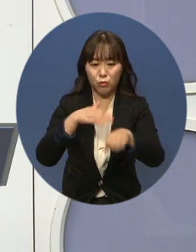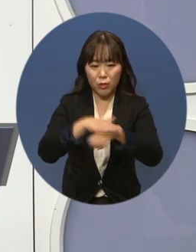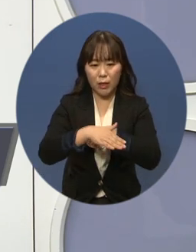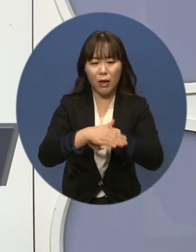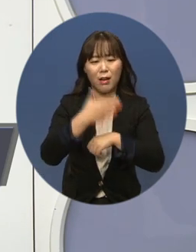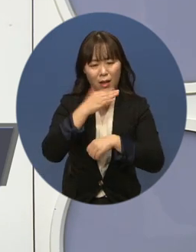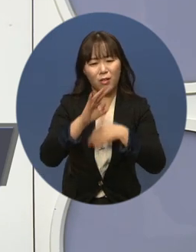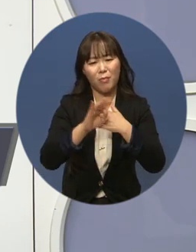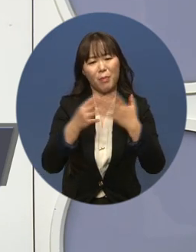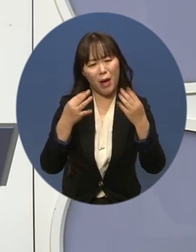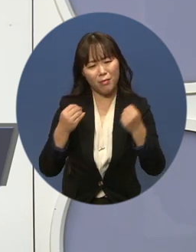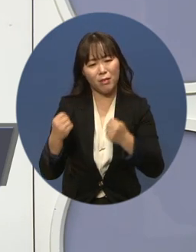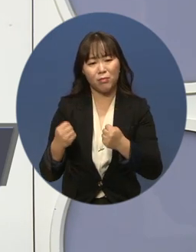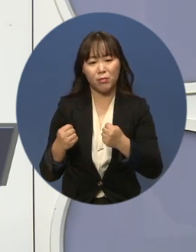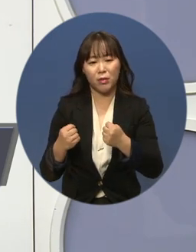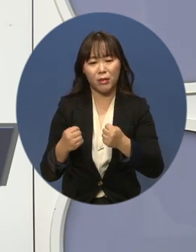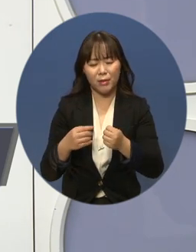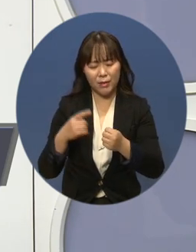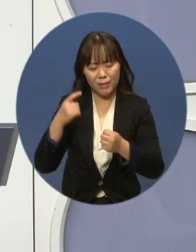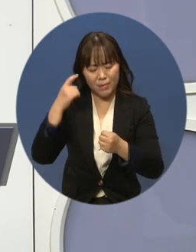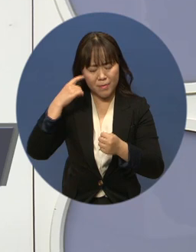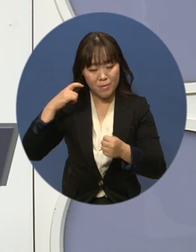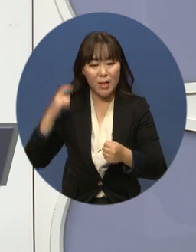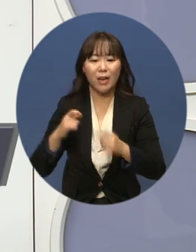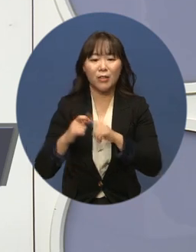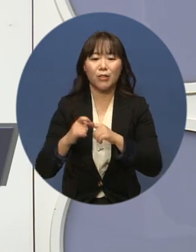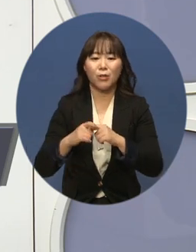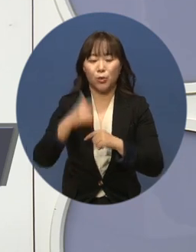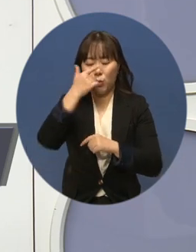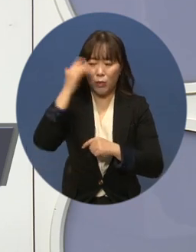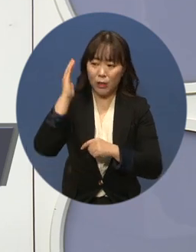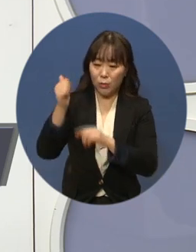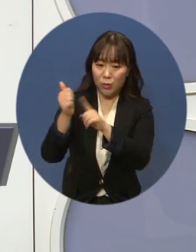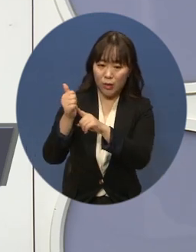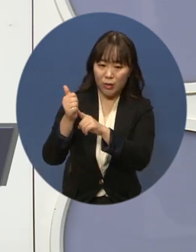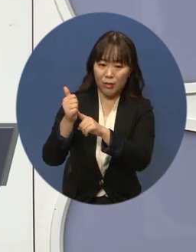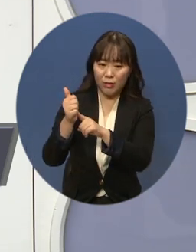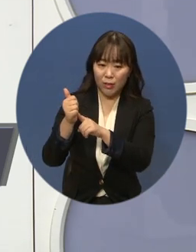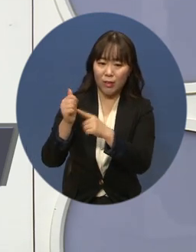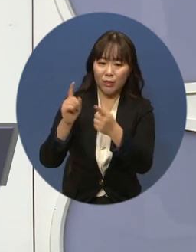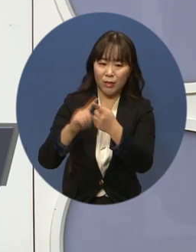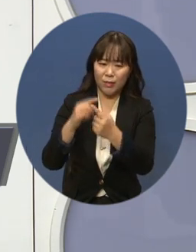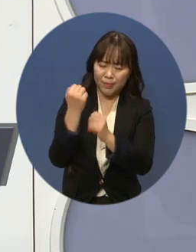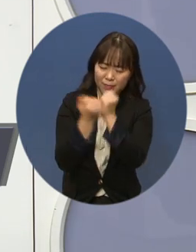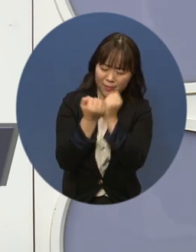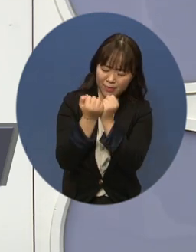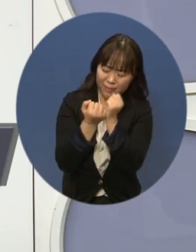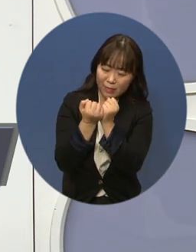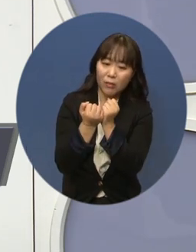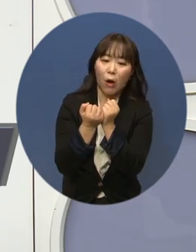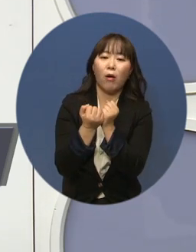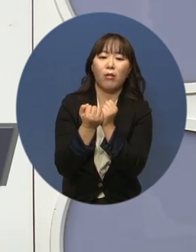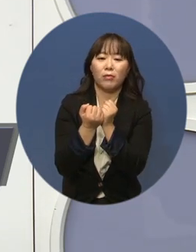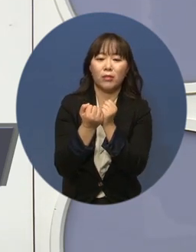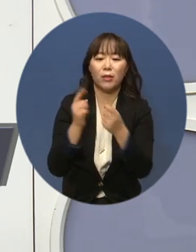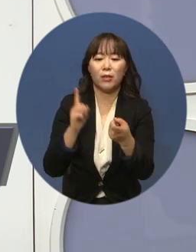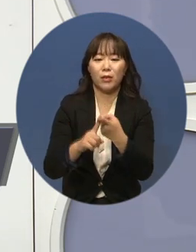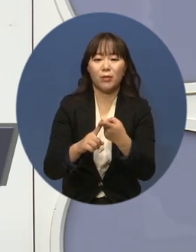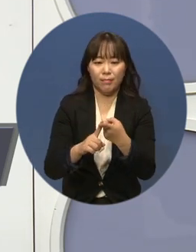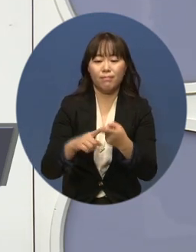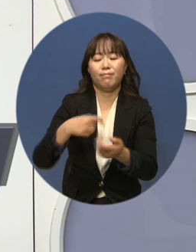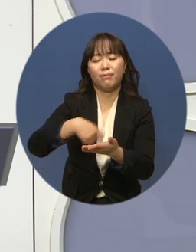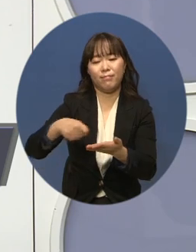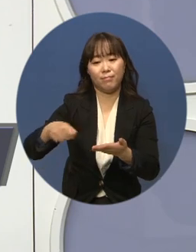해주는 게 좋겠다 해서 강력한 의지를 갖고 그 노무현 대통령을 제가 오히려 설득을 했는데 노무현 대통령께서